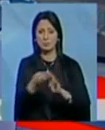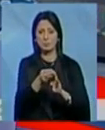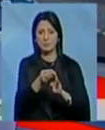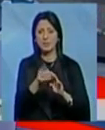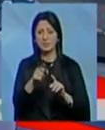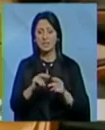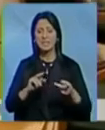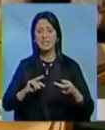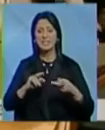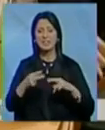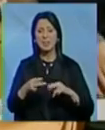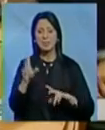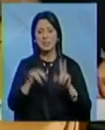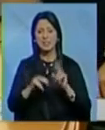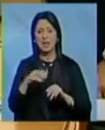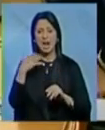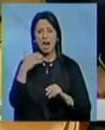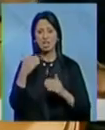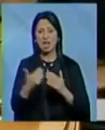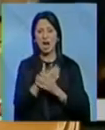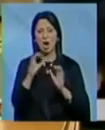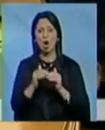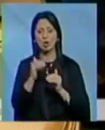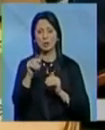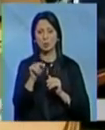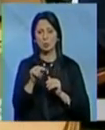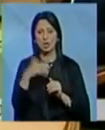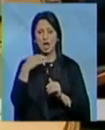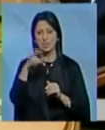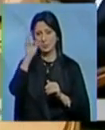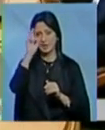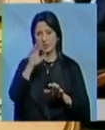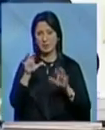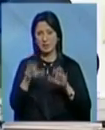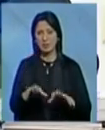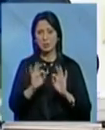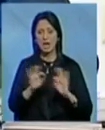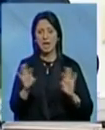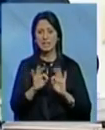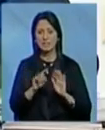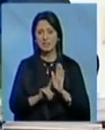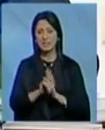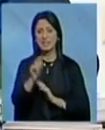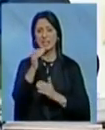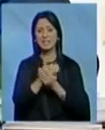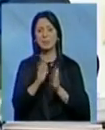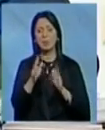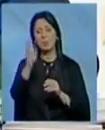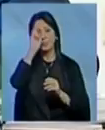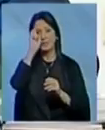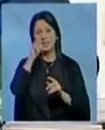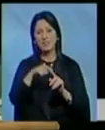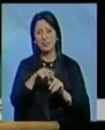სამინისტროს. ცვლილებებს ითვალისწინებს აჭარის ახალი კონსტიტუციას. აჭარის მთავრობის თავმჯდომარის განცხადებით საწყის ეტაპზე მოხდება